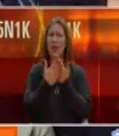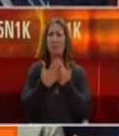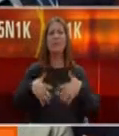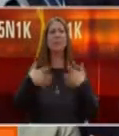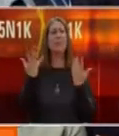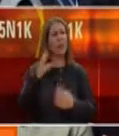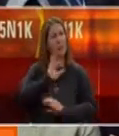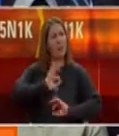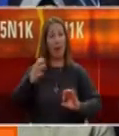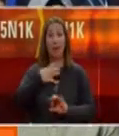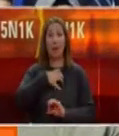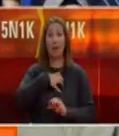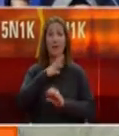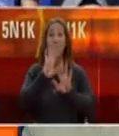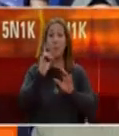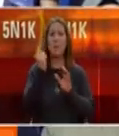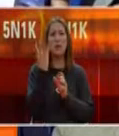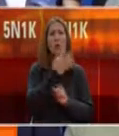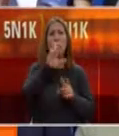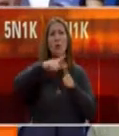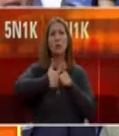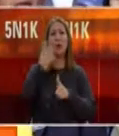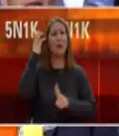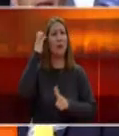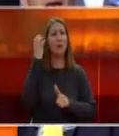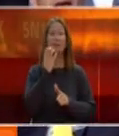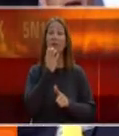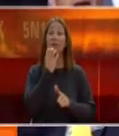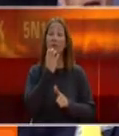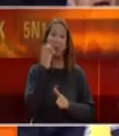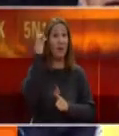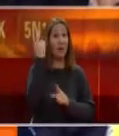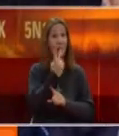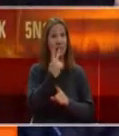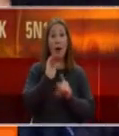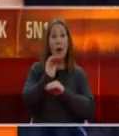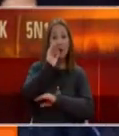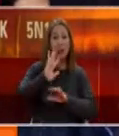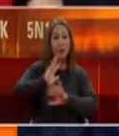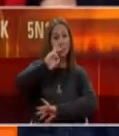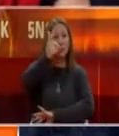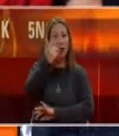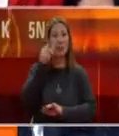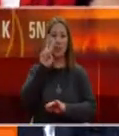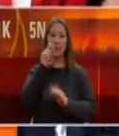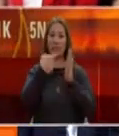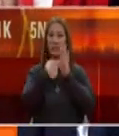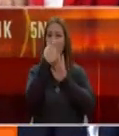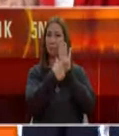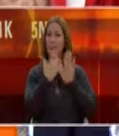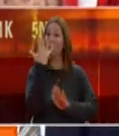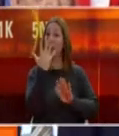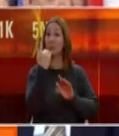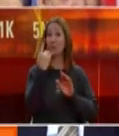tamamen kendileriyle ve pek çok projede de Sabancı Vakfı'nın katkılarıyla hayata geçiren 20 ismin hikayesini bugün 5'ine 1K'da